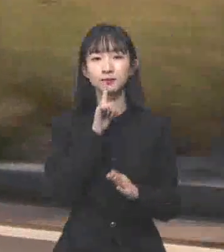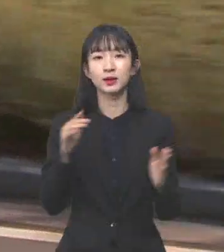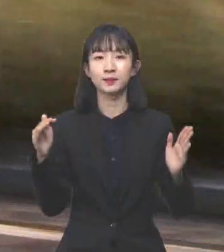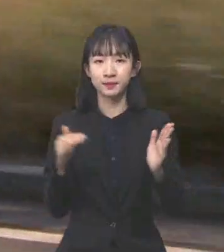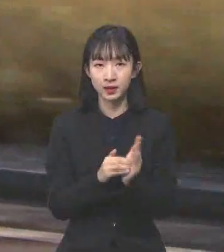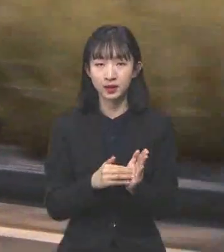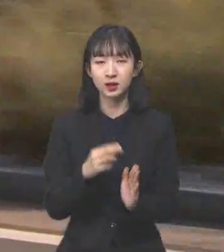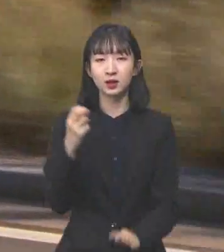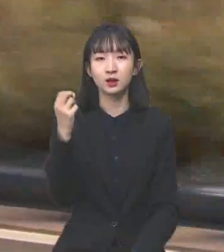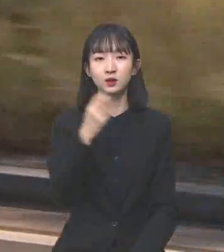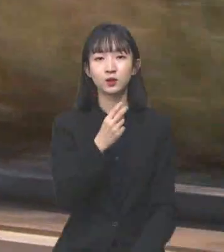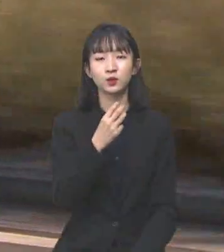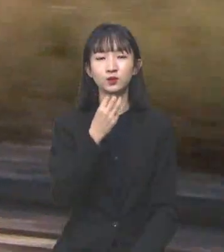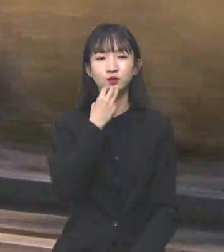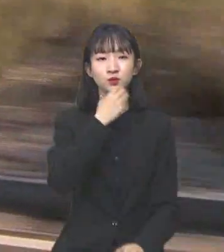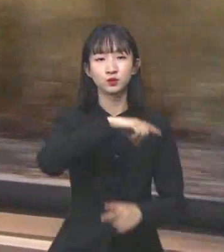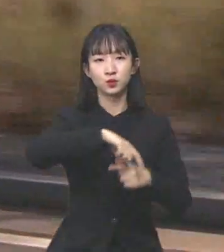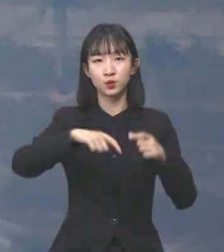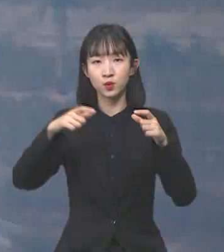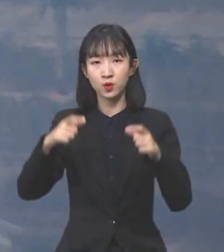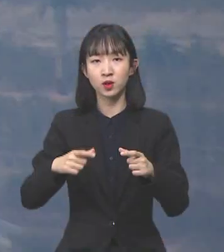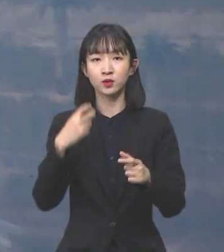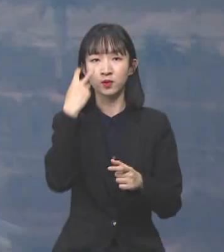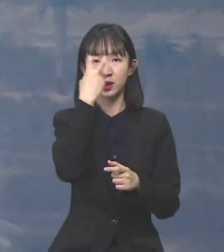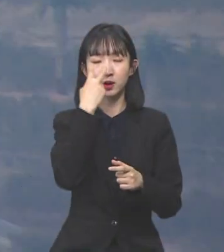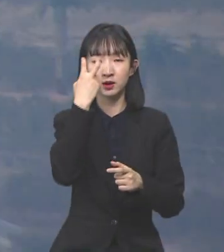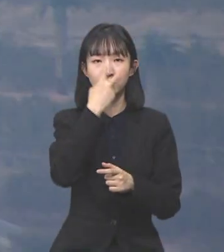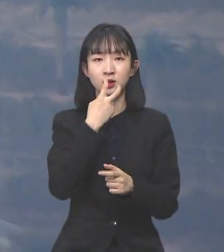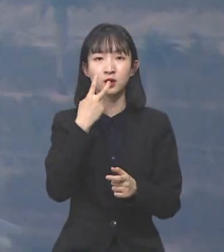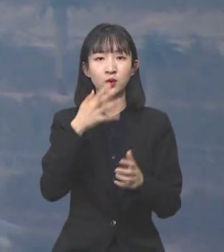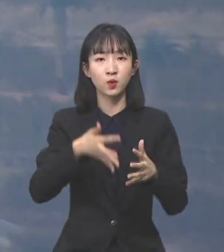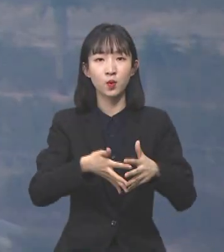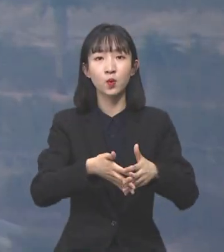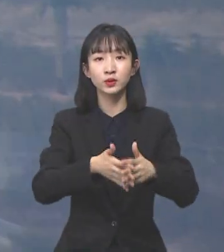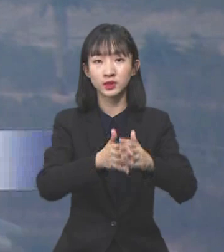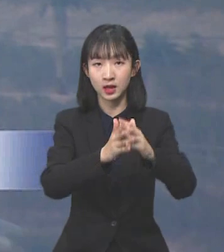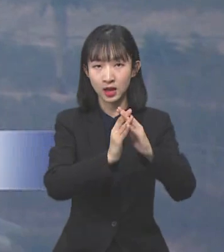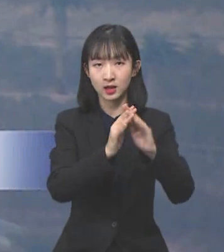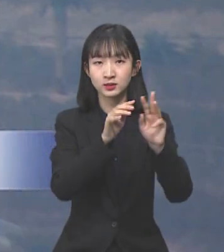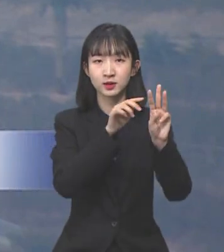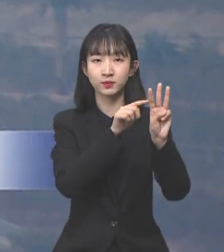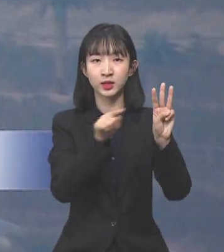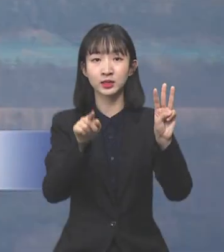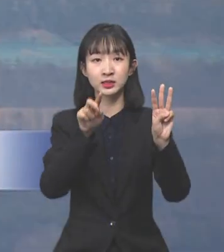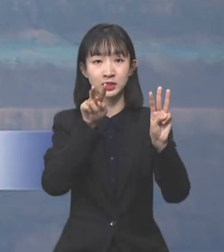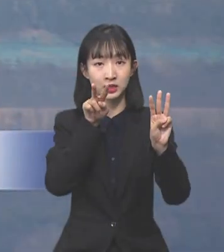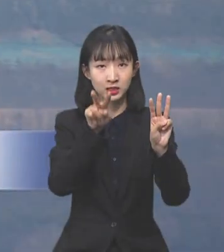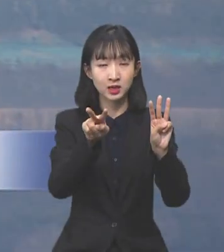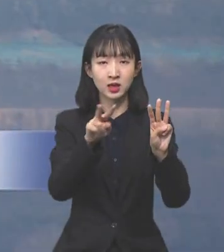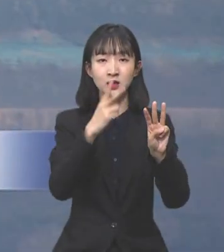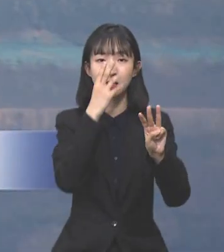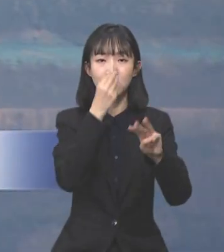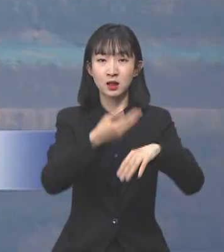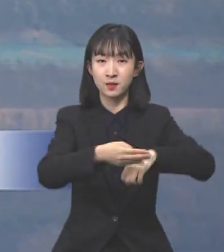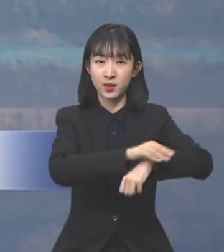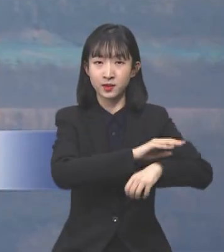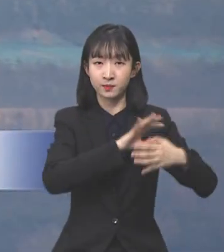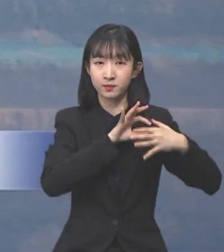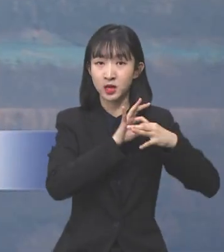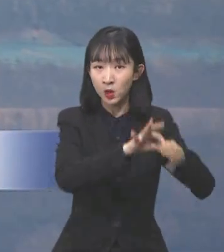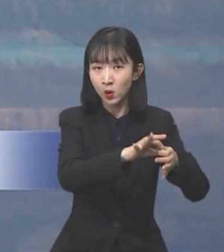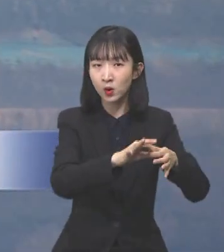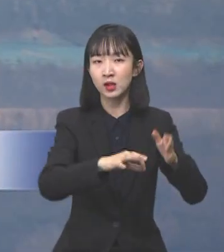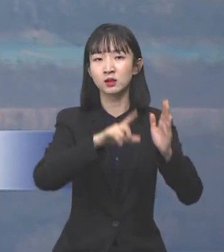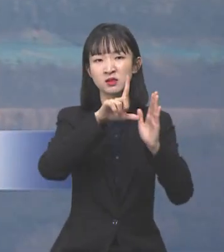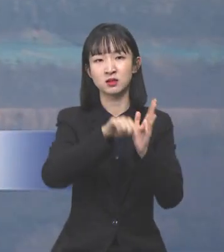또한 소콤 메리츠 관리 공사가 3 다시 209 메리 변장 움직임을 보일 경우 결사적으로 저지하게